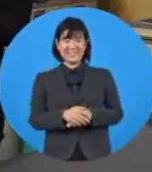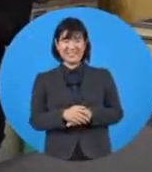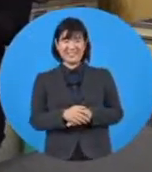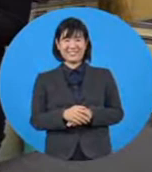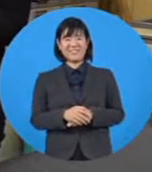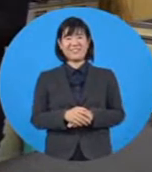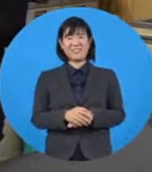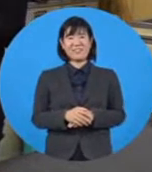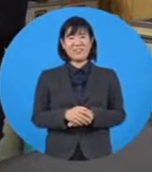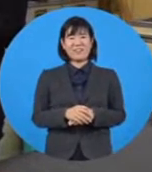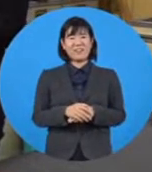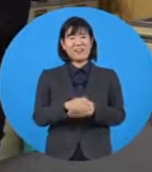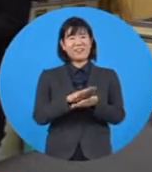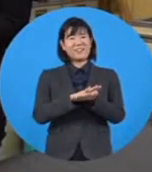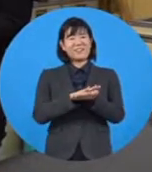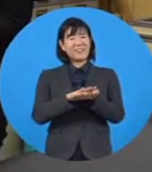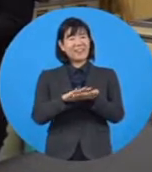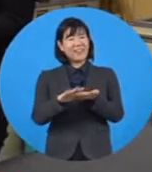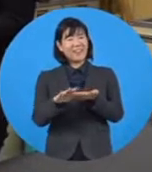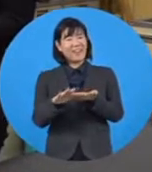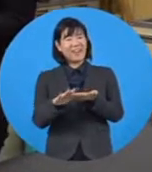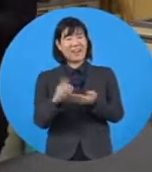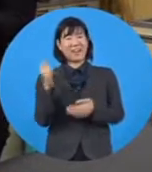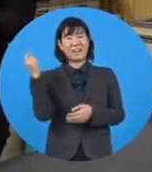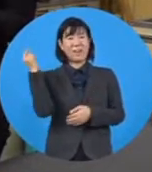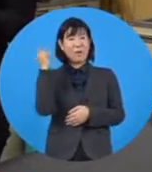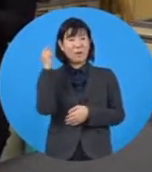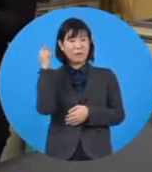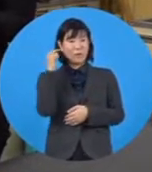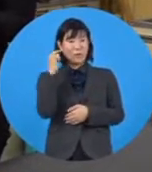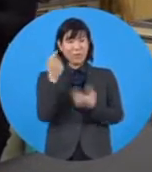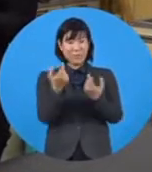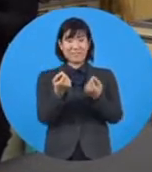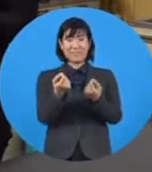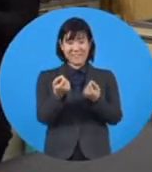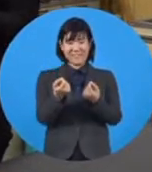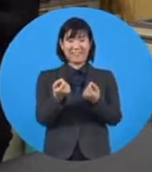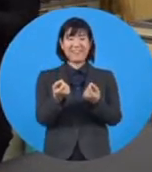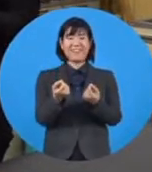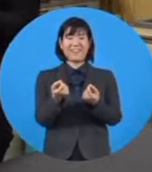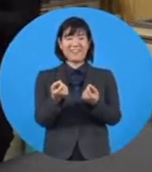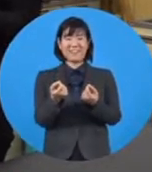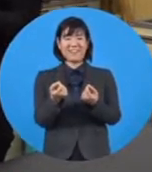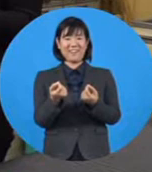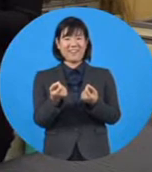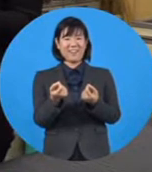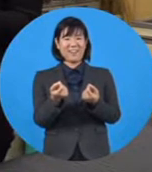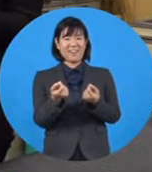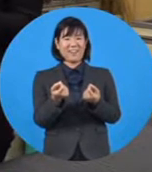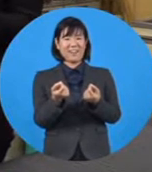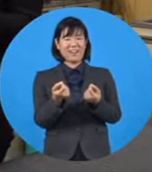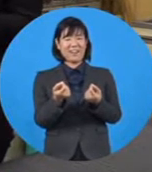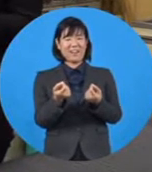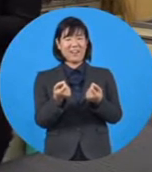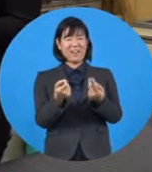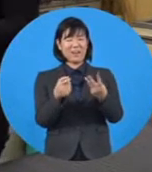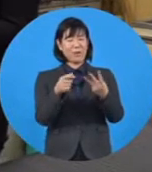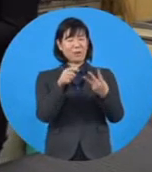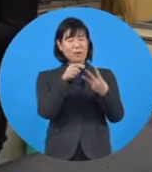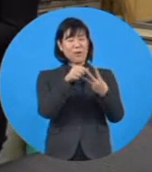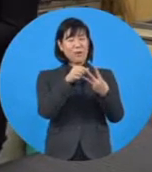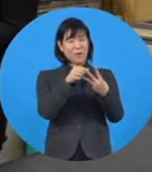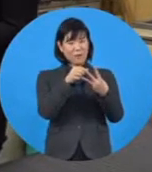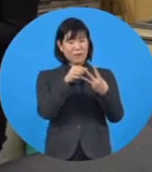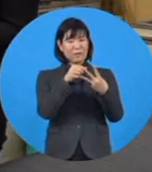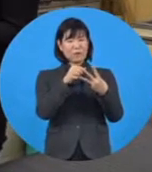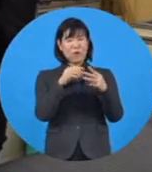すごい上品なと言いますか、綺麗な響きですね。 はい、やっぱりジャズのマウスピースだと